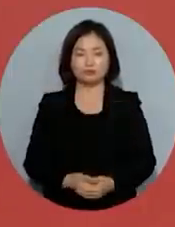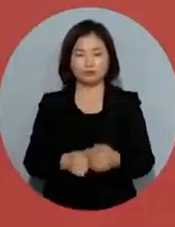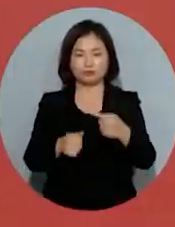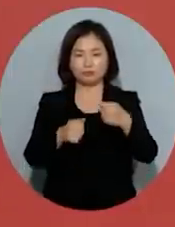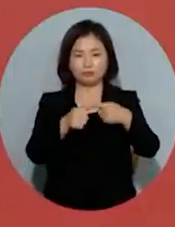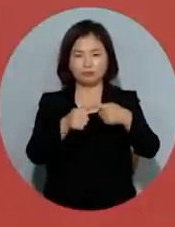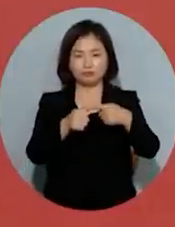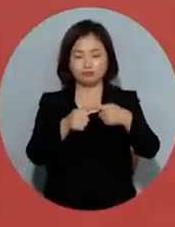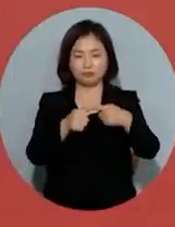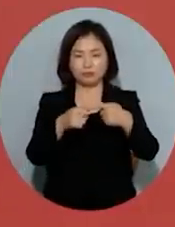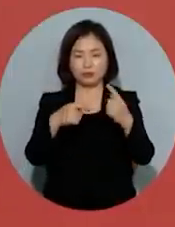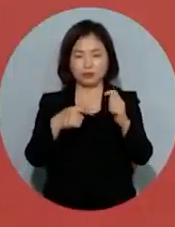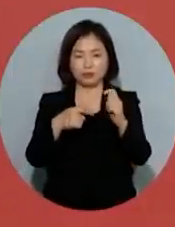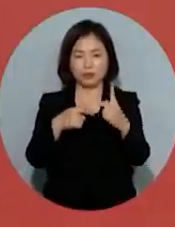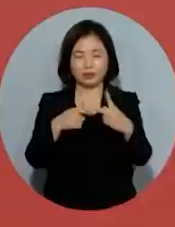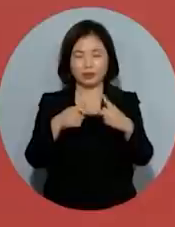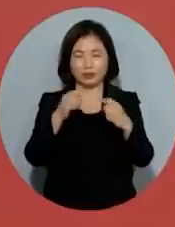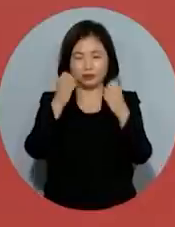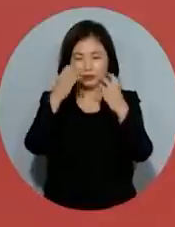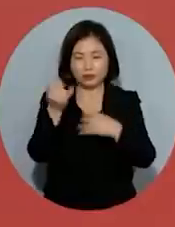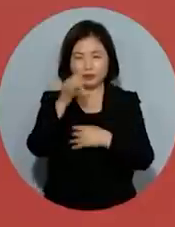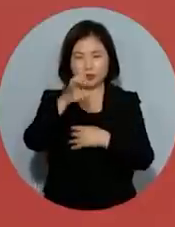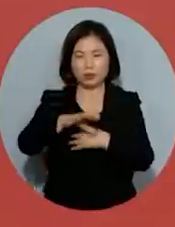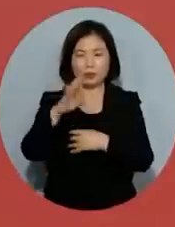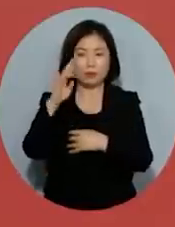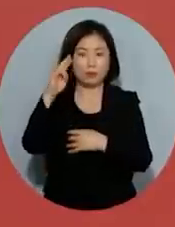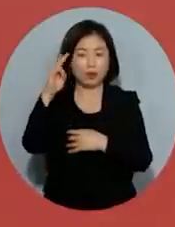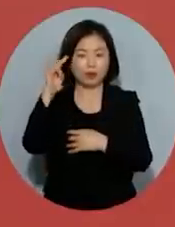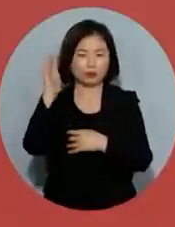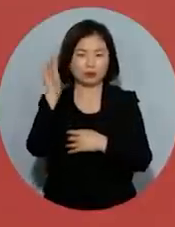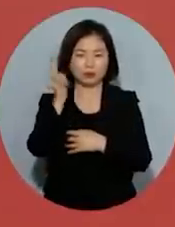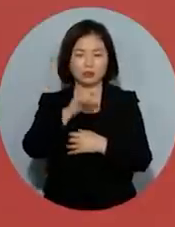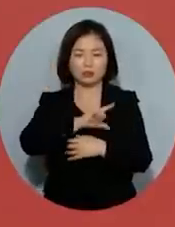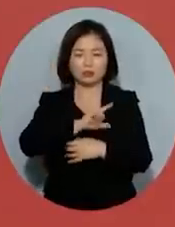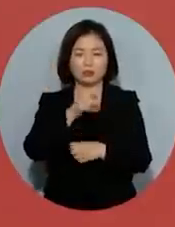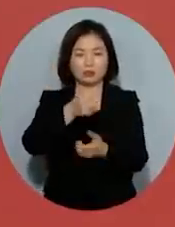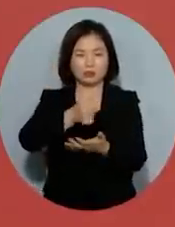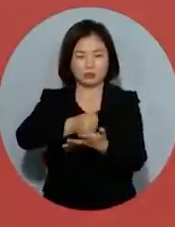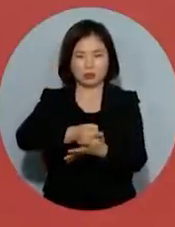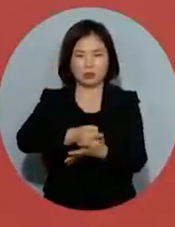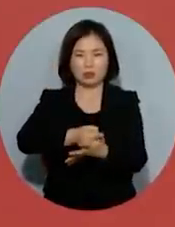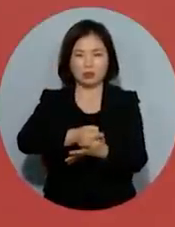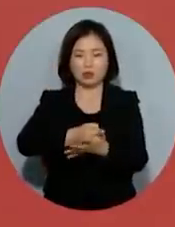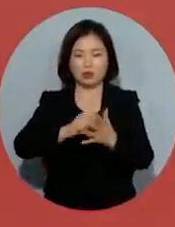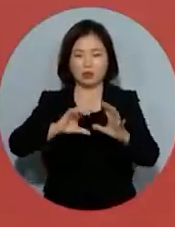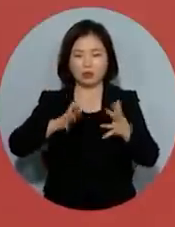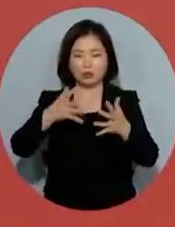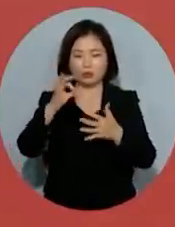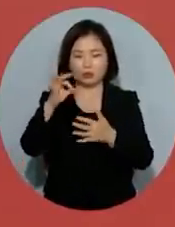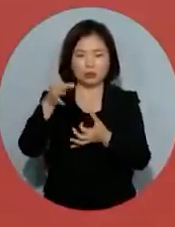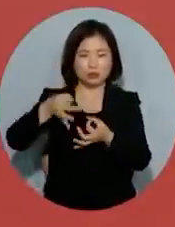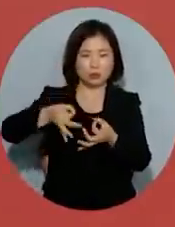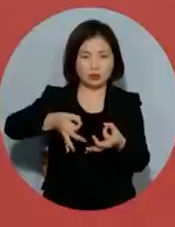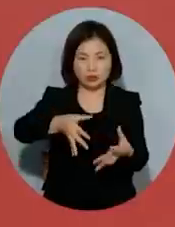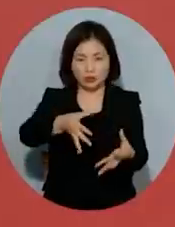첫째, TK 신공항을 박정희 공항으로 이름을 짓고 국비를